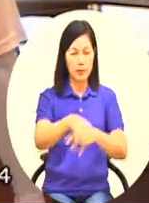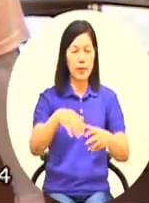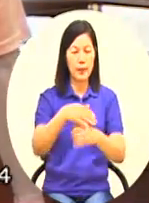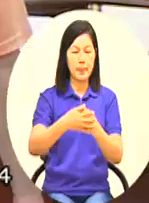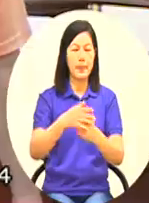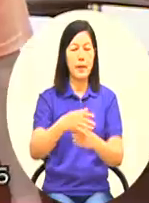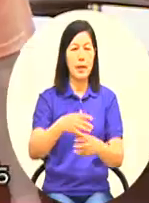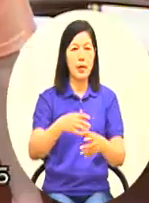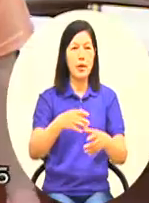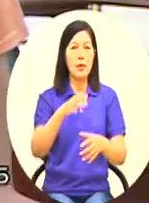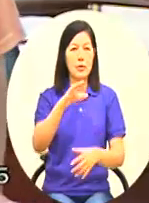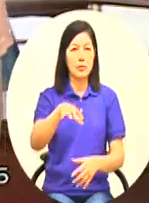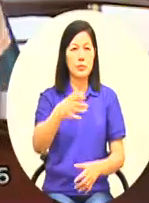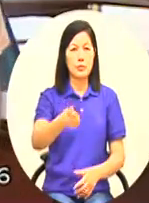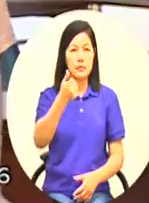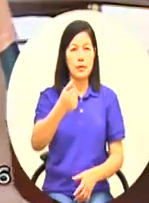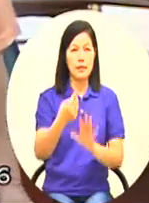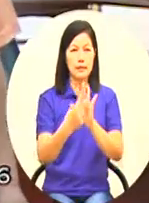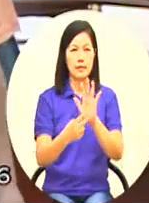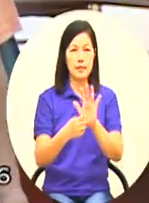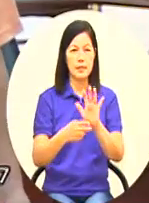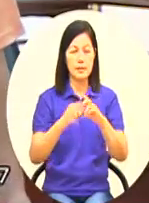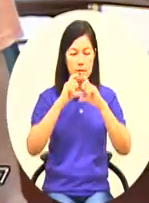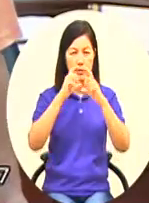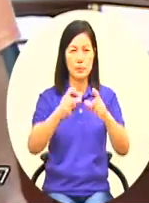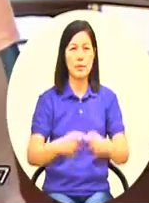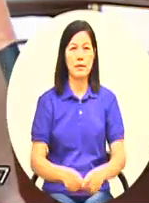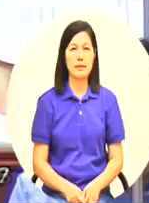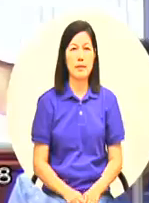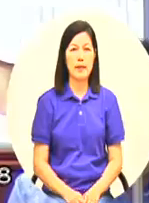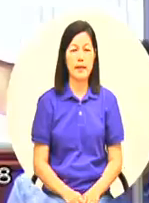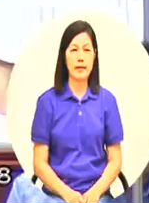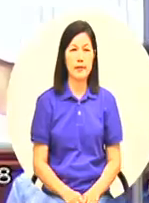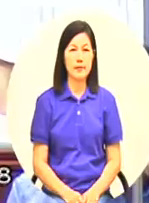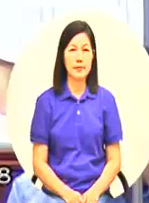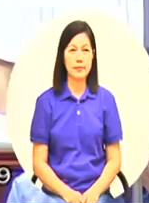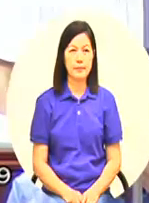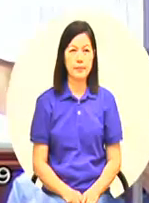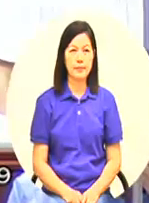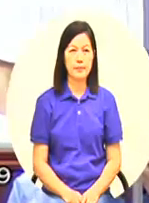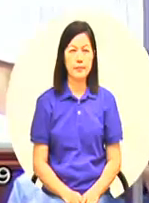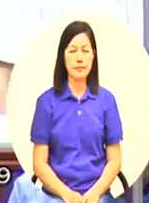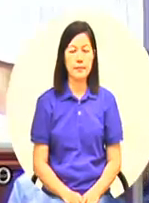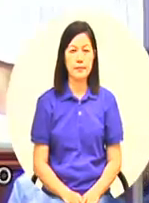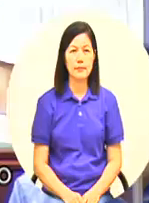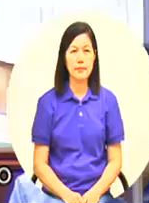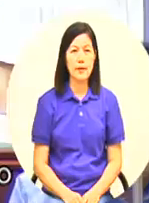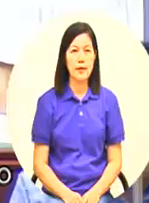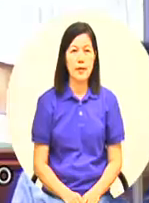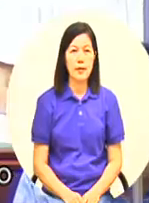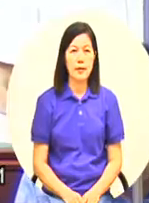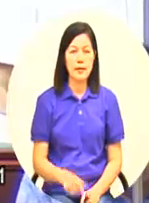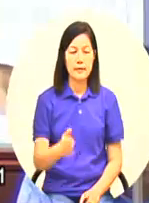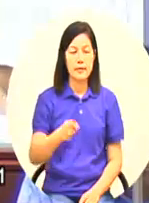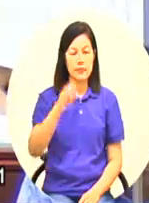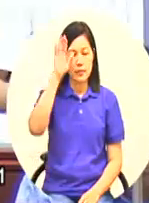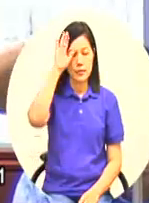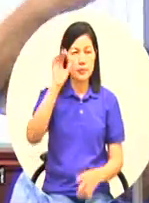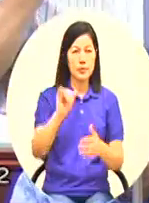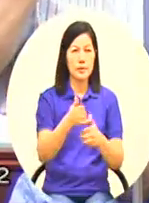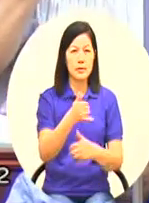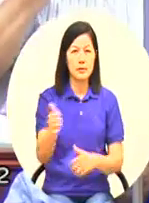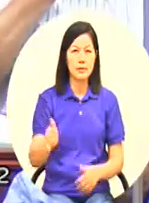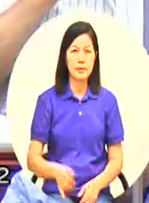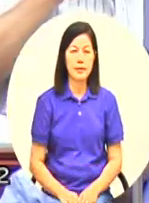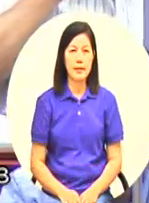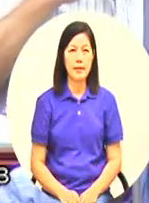答复刚才一些问题。 请环保局局长答复。 好，谢谢主席哈，多谢苏议员。